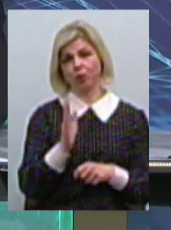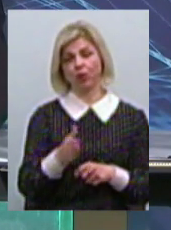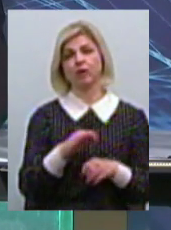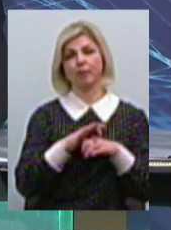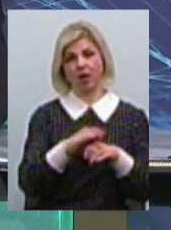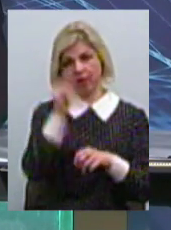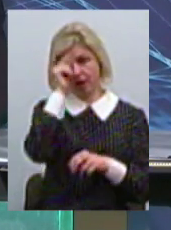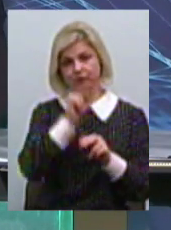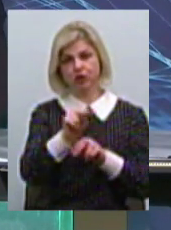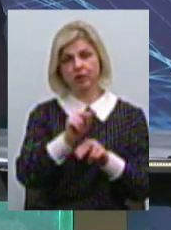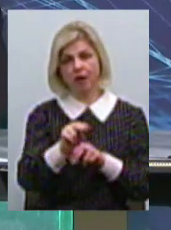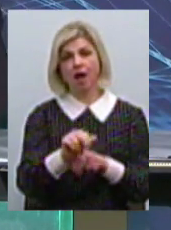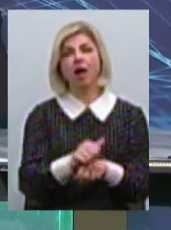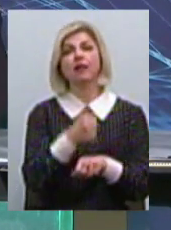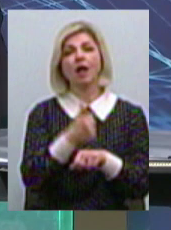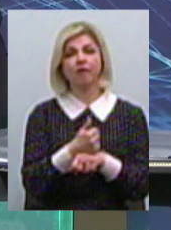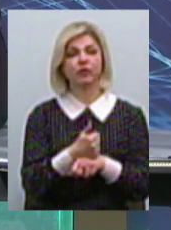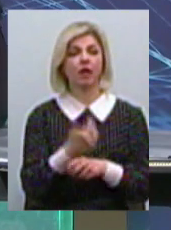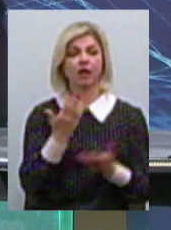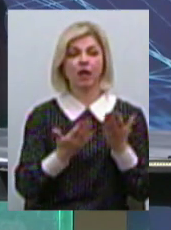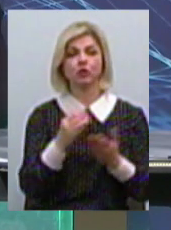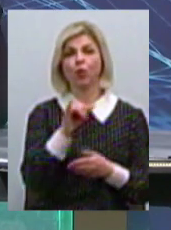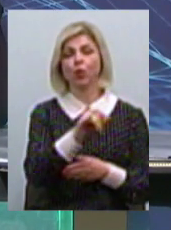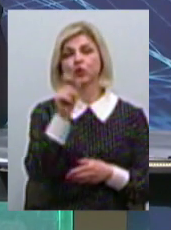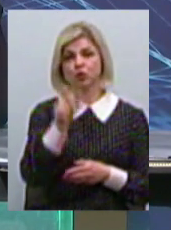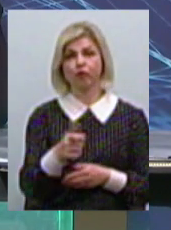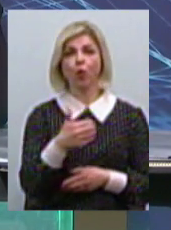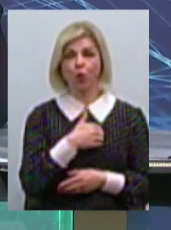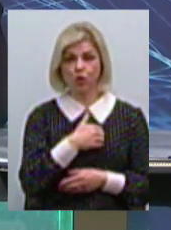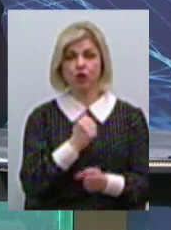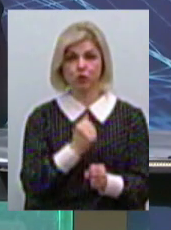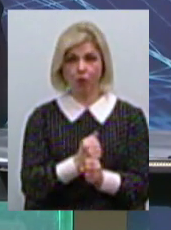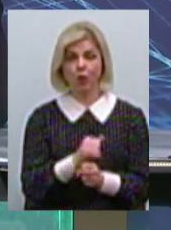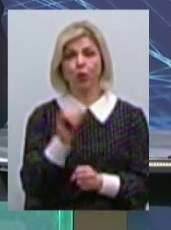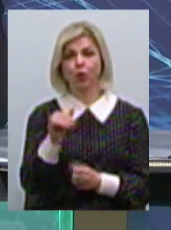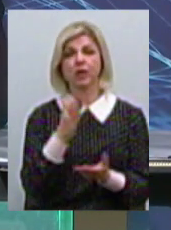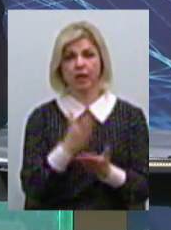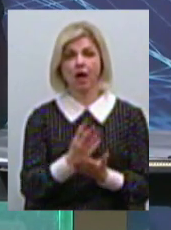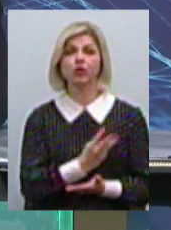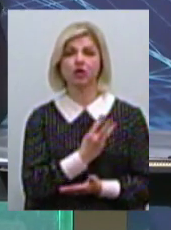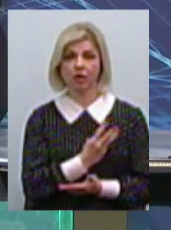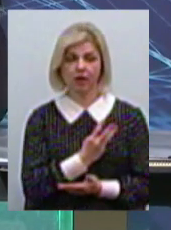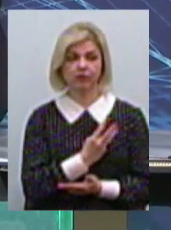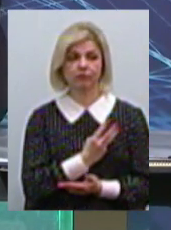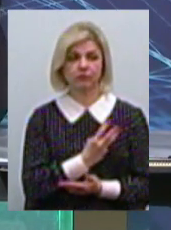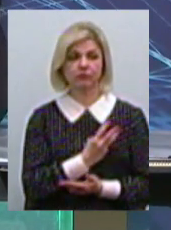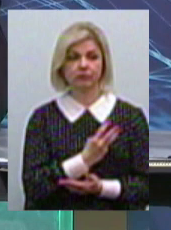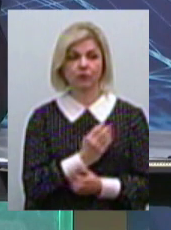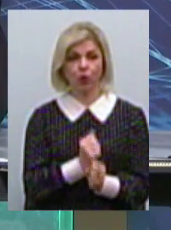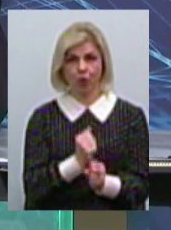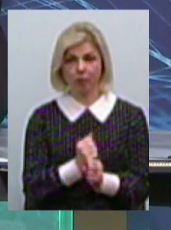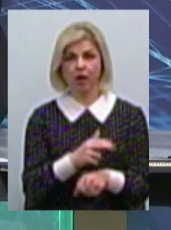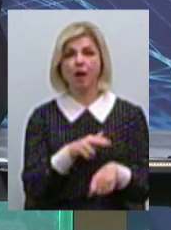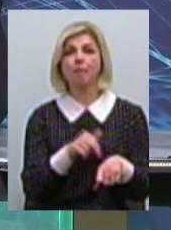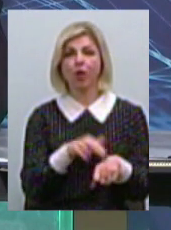проводити навчання. Головне, що якщо громадянин хоче це зробити, в нього є прагнення до роботи в